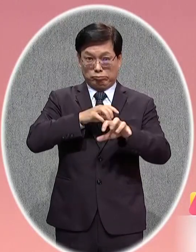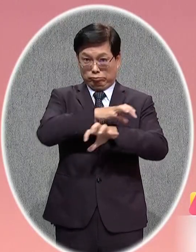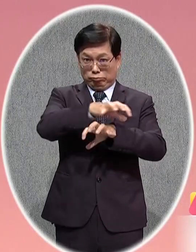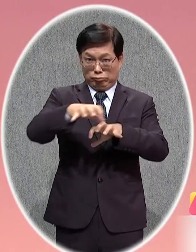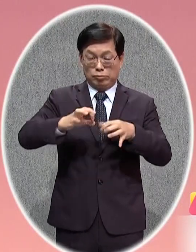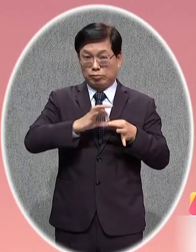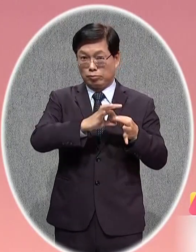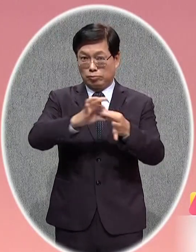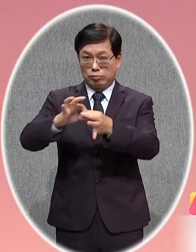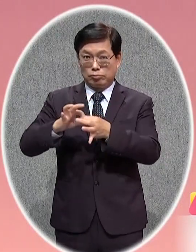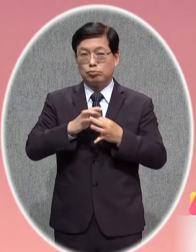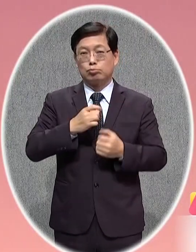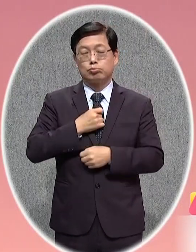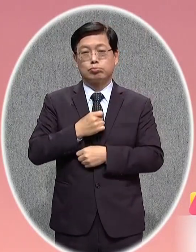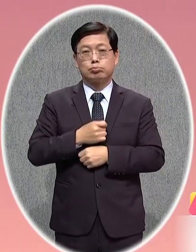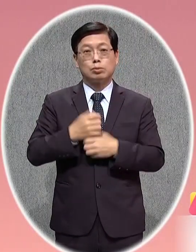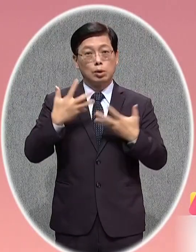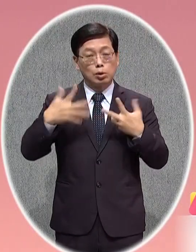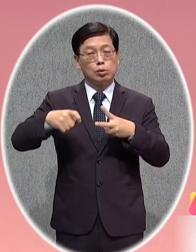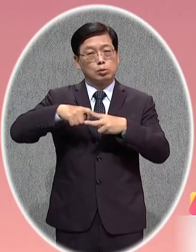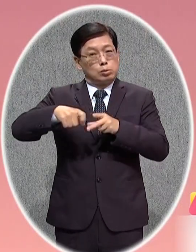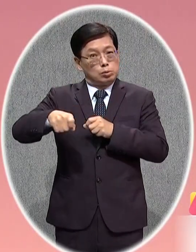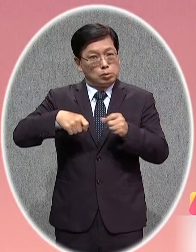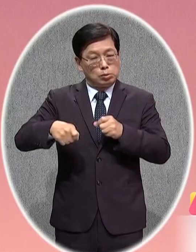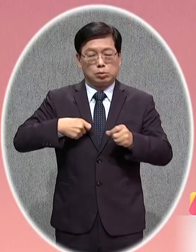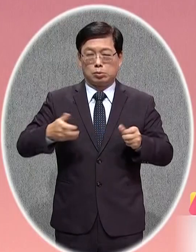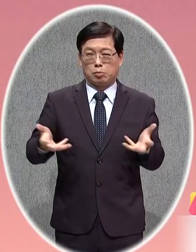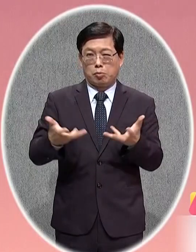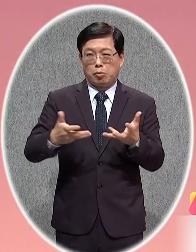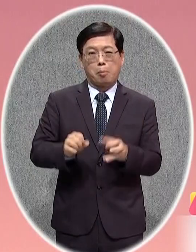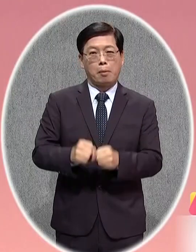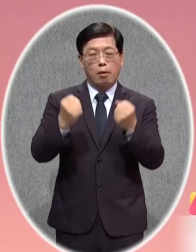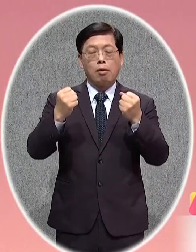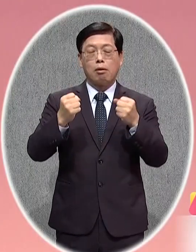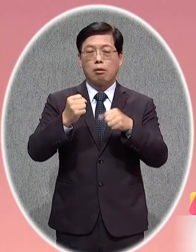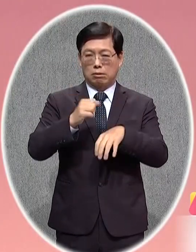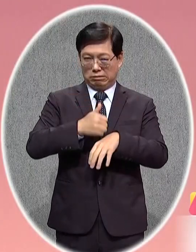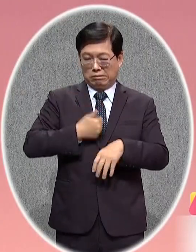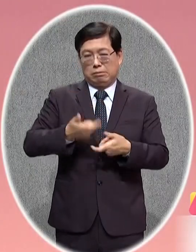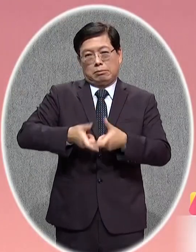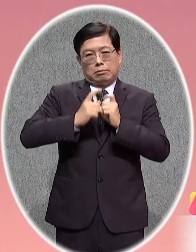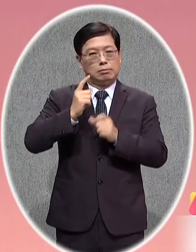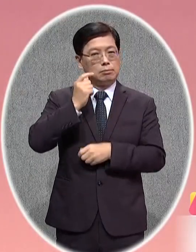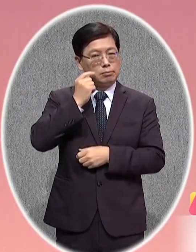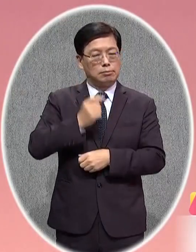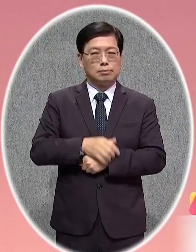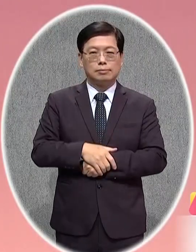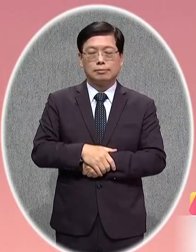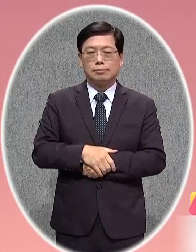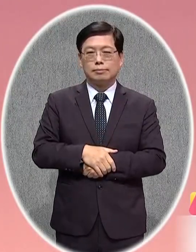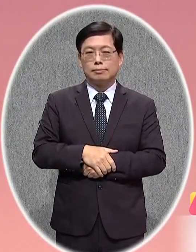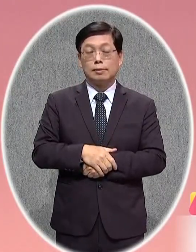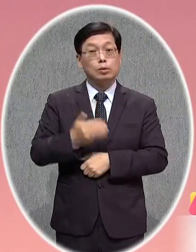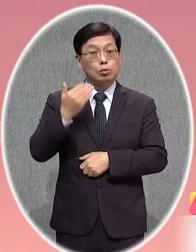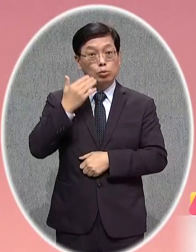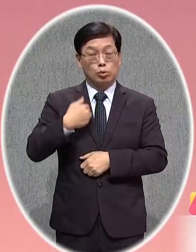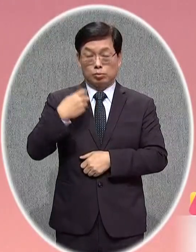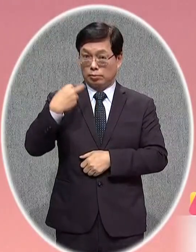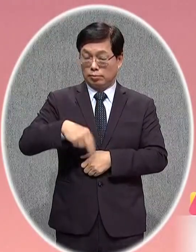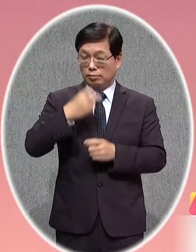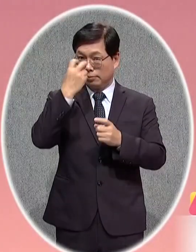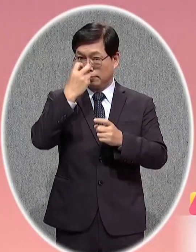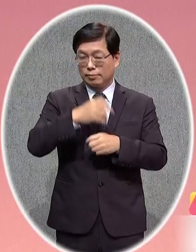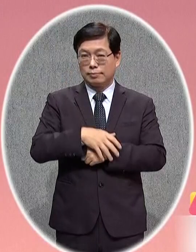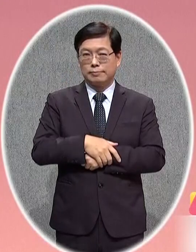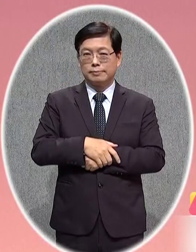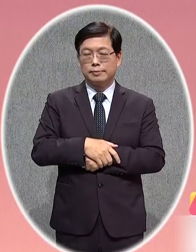这个连续性，有一些的工程破坏就会造成不可逆的影响。如果我们来看一